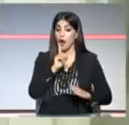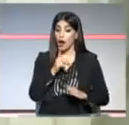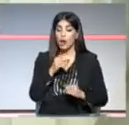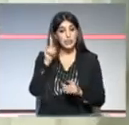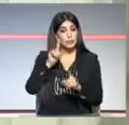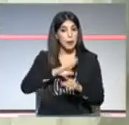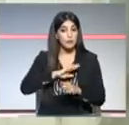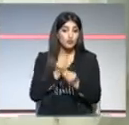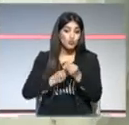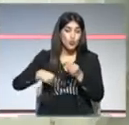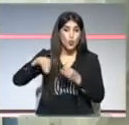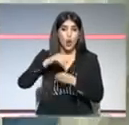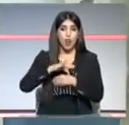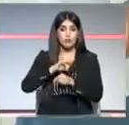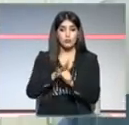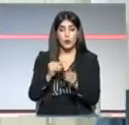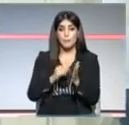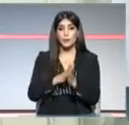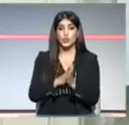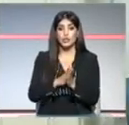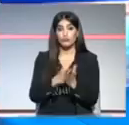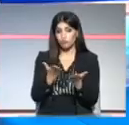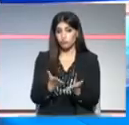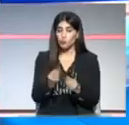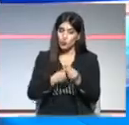التصعيدي ل حصيله الاصابات المسجله بوضع قرون تبعث